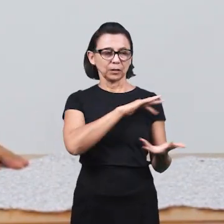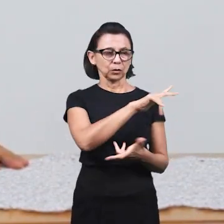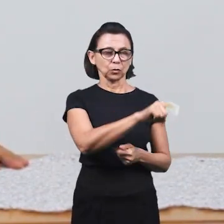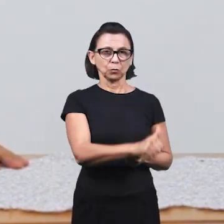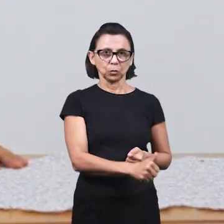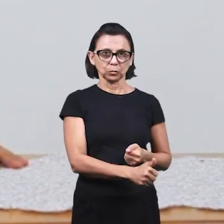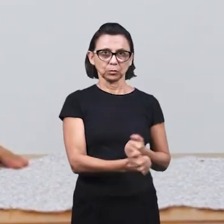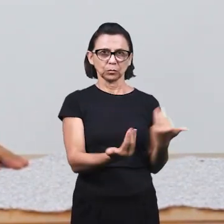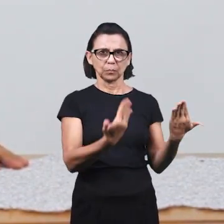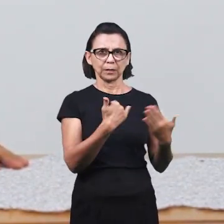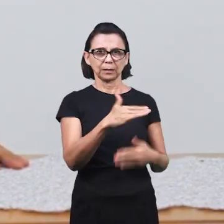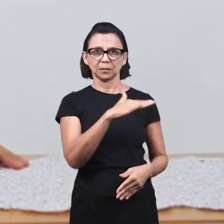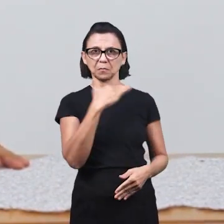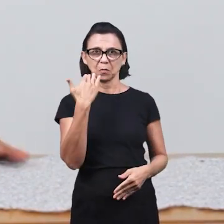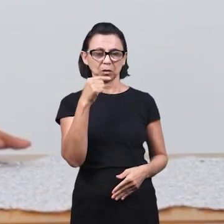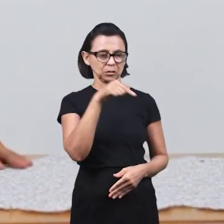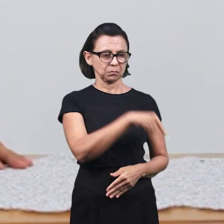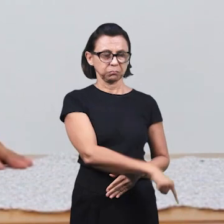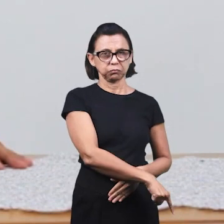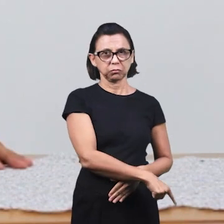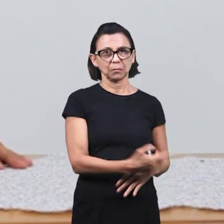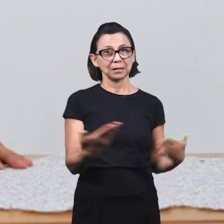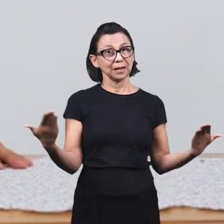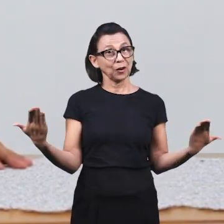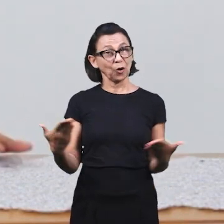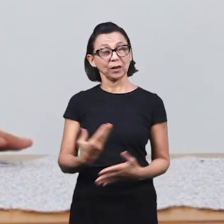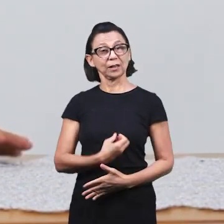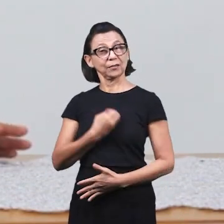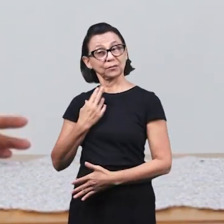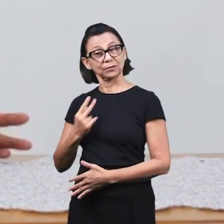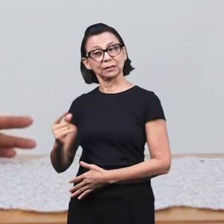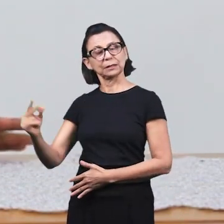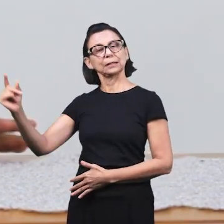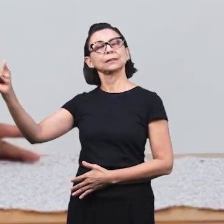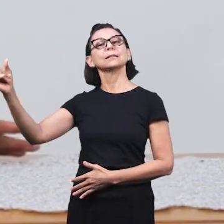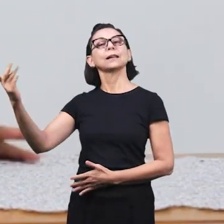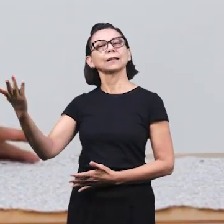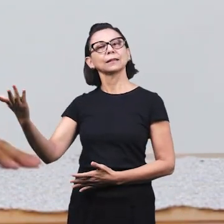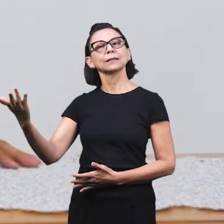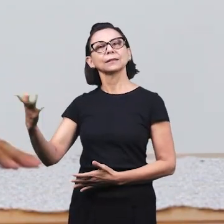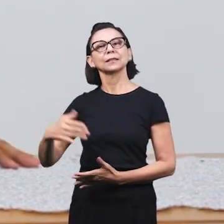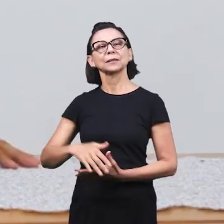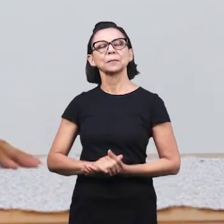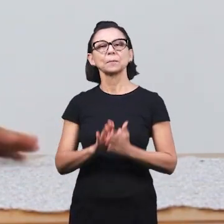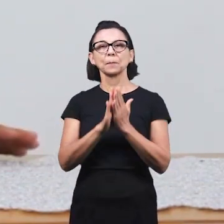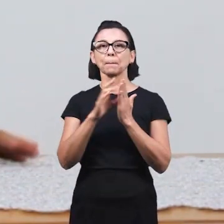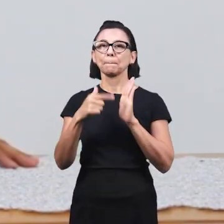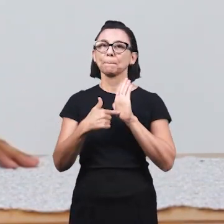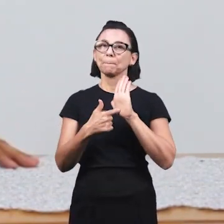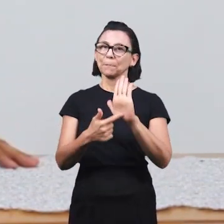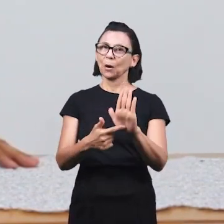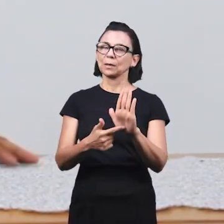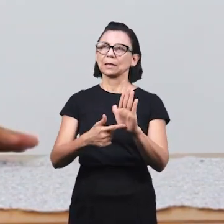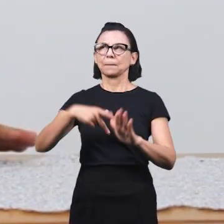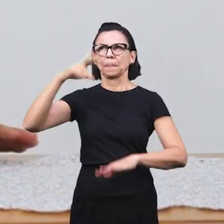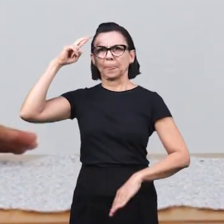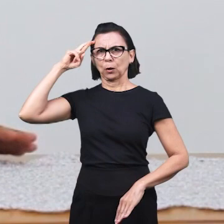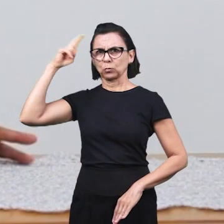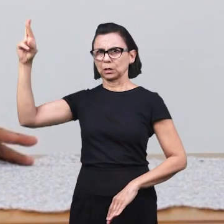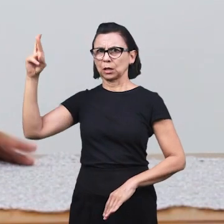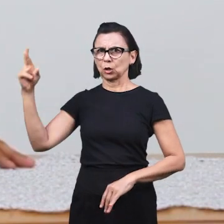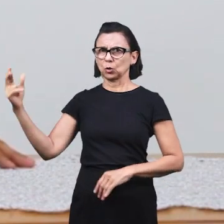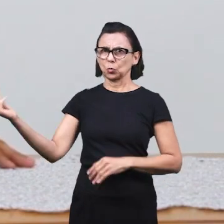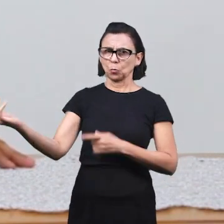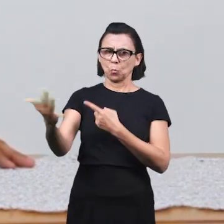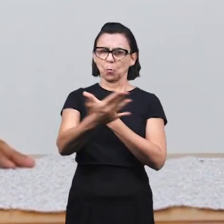Иисус говорит, да, что верующий меня на суд не приходит, но перешел из смерти в